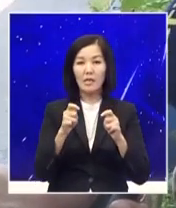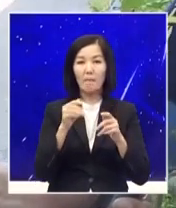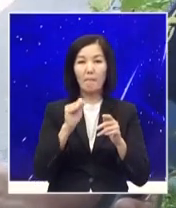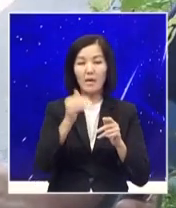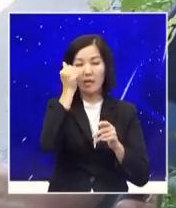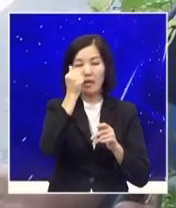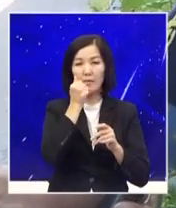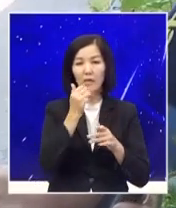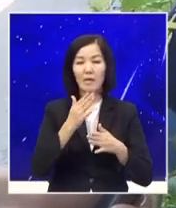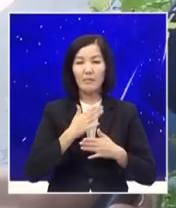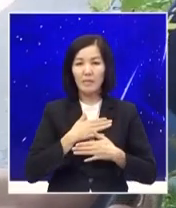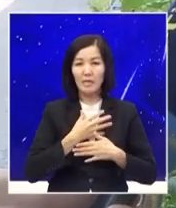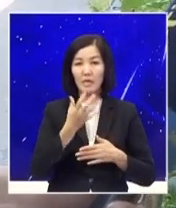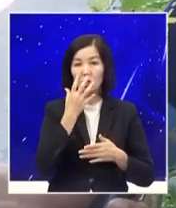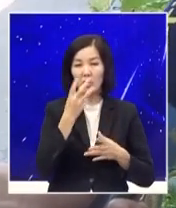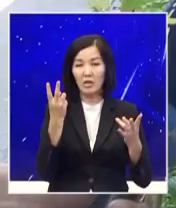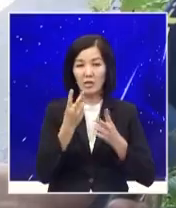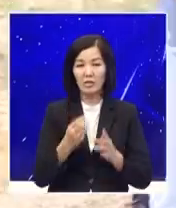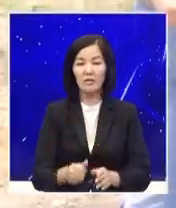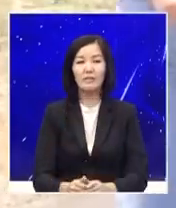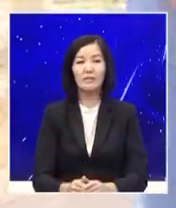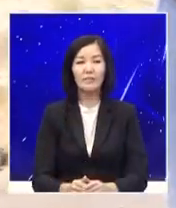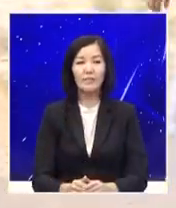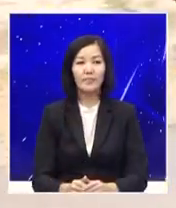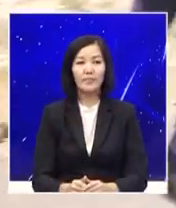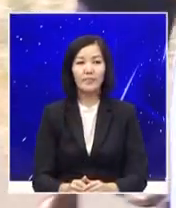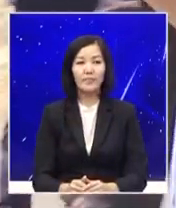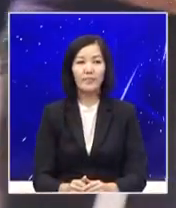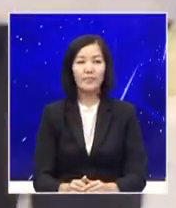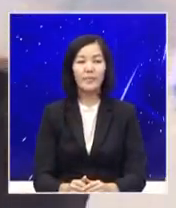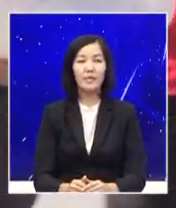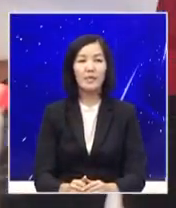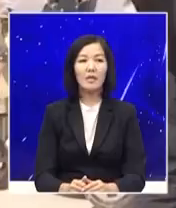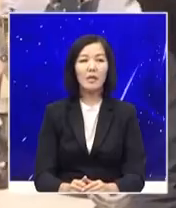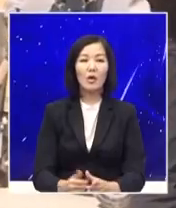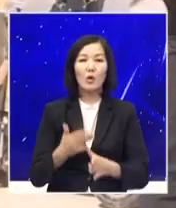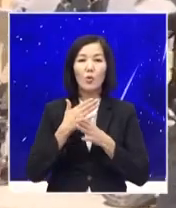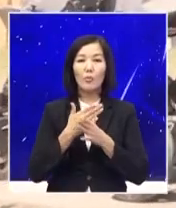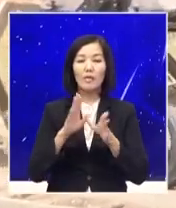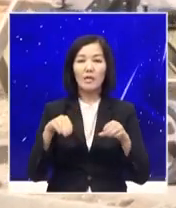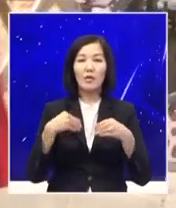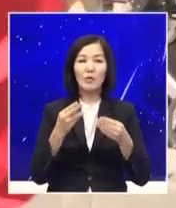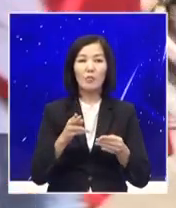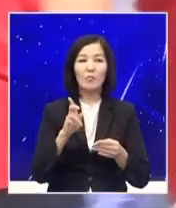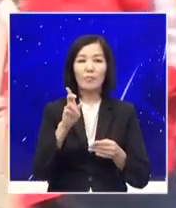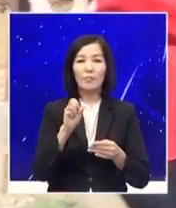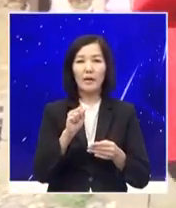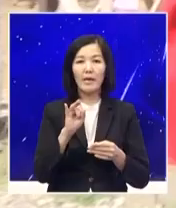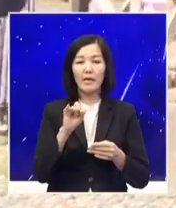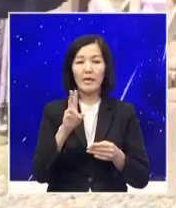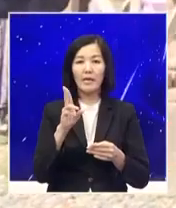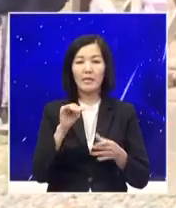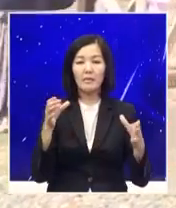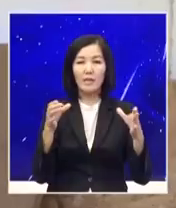айтам. Бізге тек жылылық қана қажет. Зейнеткерлерге гуманитарлық көмек беруге Байерстроп компаниясы қолдау